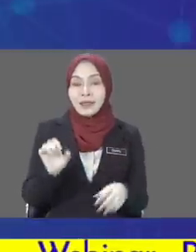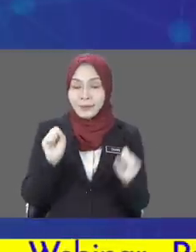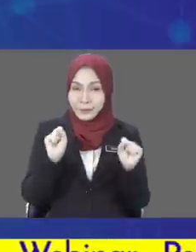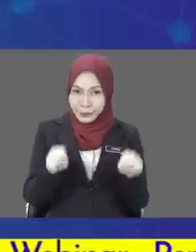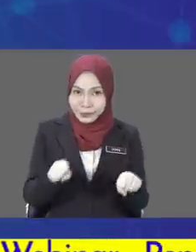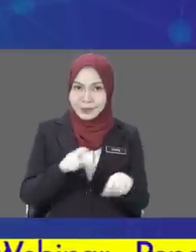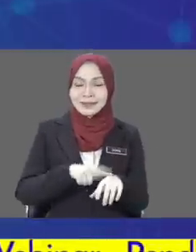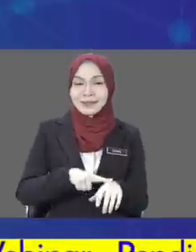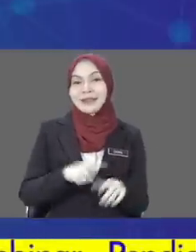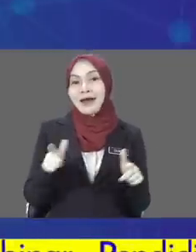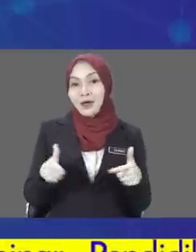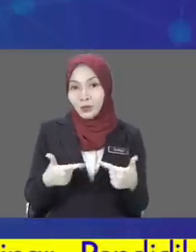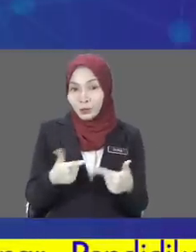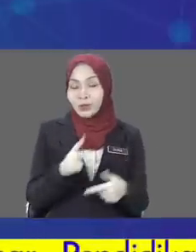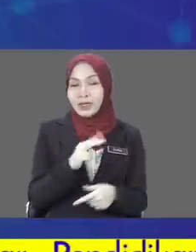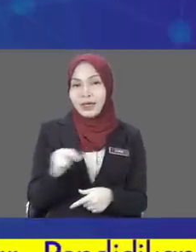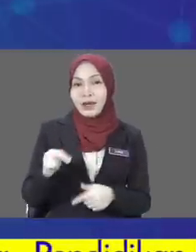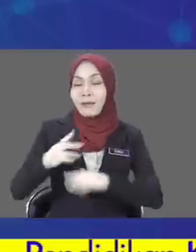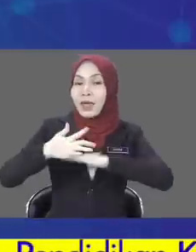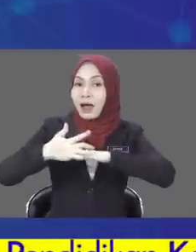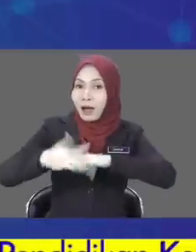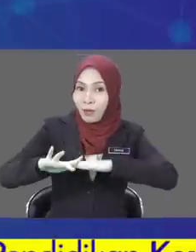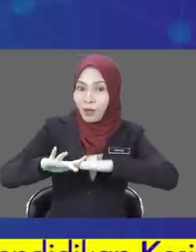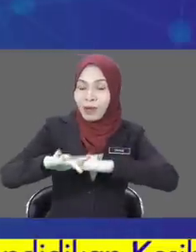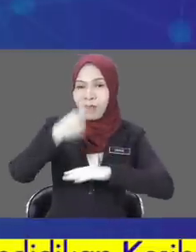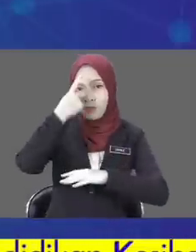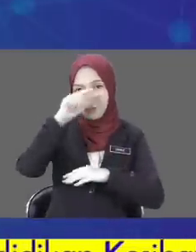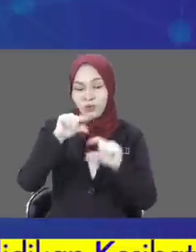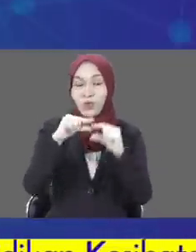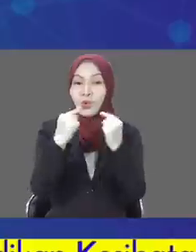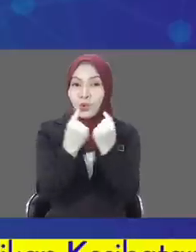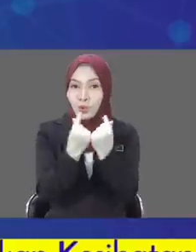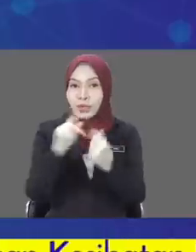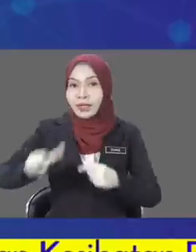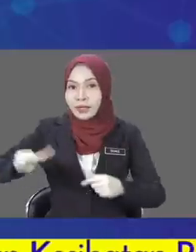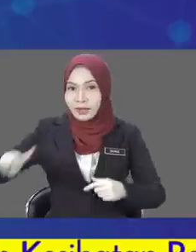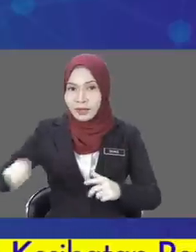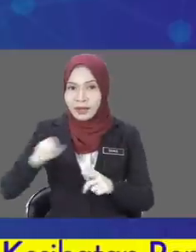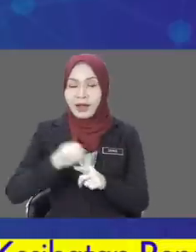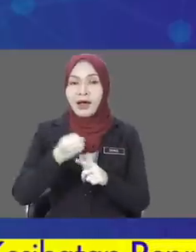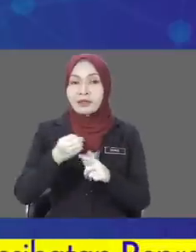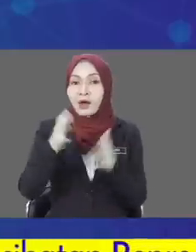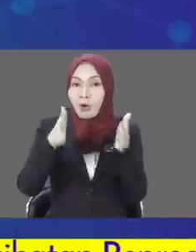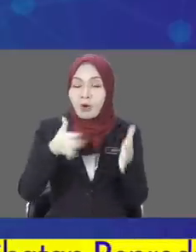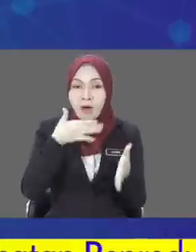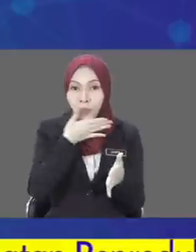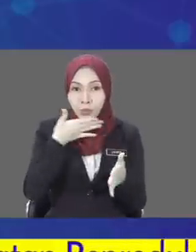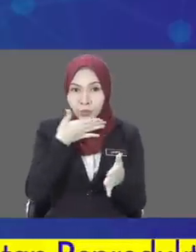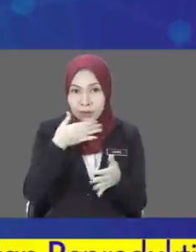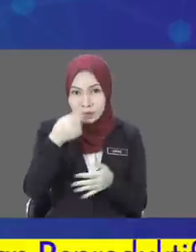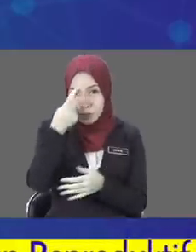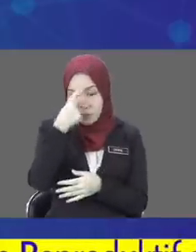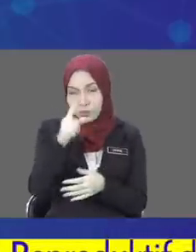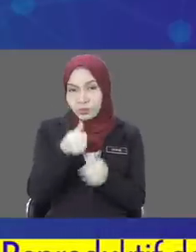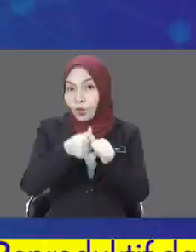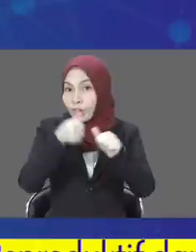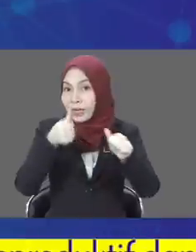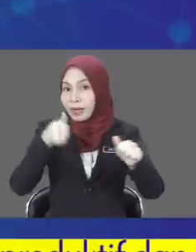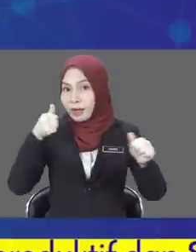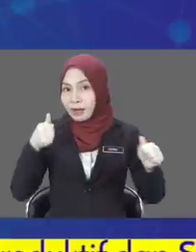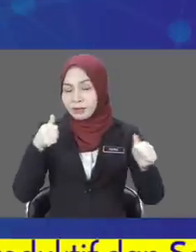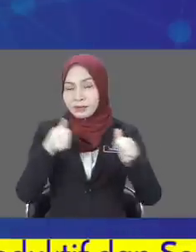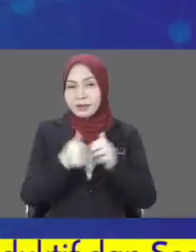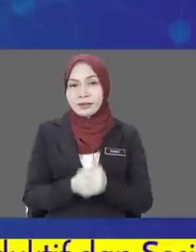lebih awal untuk golongan kanak-kanak atau orang muda untuk menangani risiko seseorang daripada